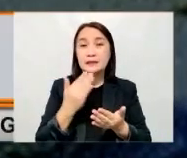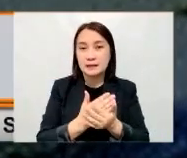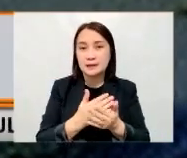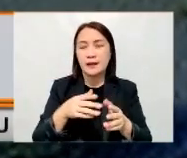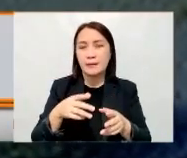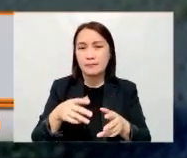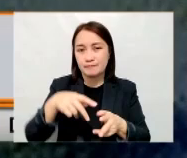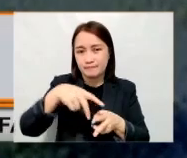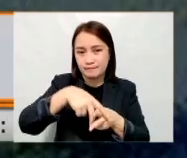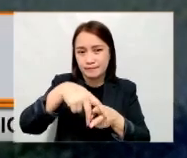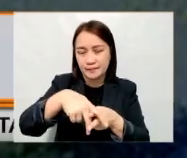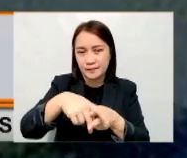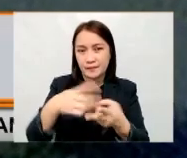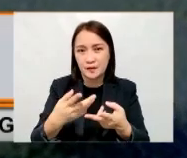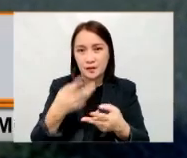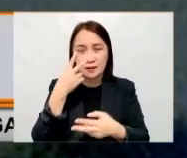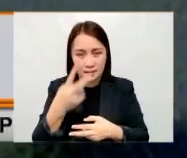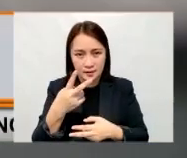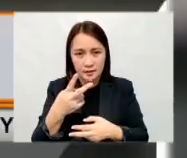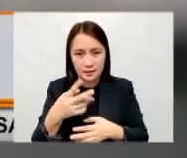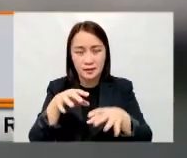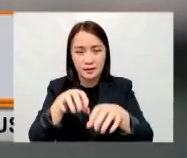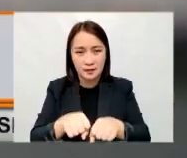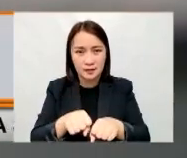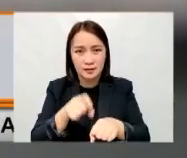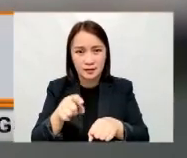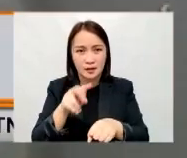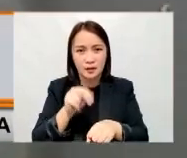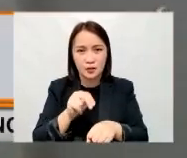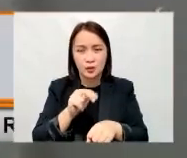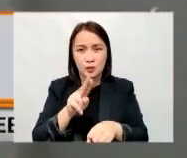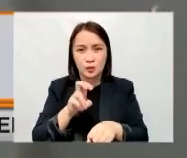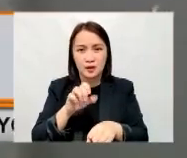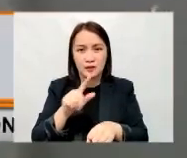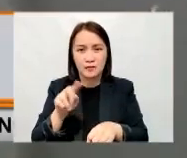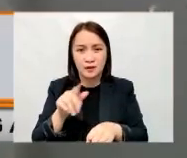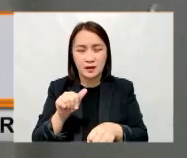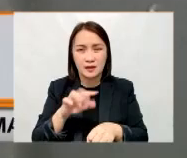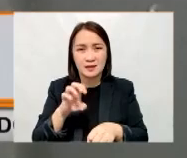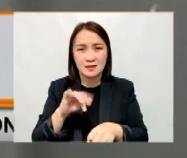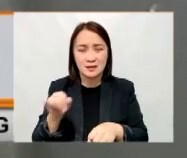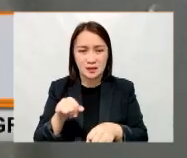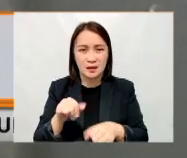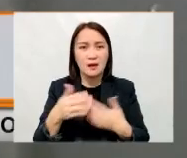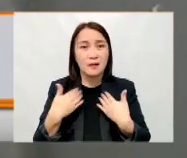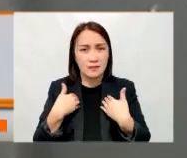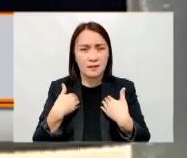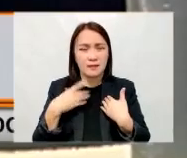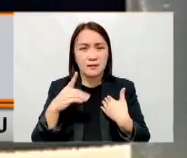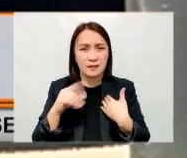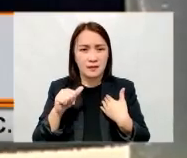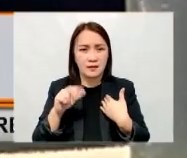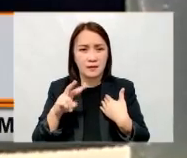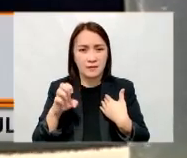tanker. Pero nahuli siya sa checkpoint sa Nueva Ecija. Depensa ng driver na kinilalang si Dave De La Rosa, naghahanap lang siya ng police